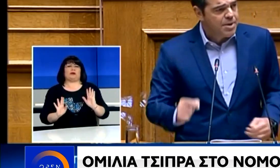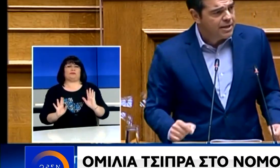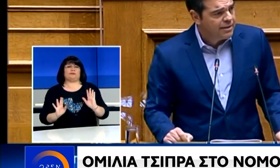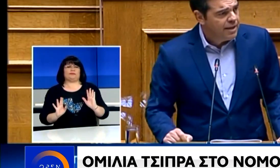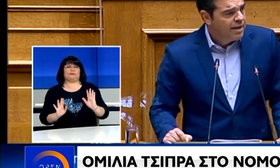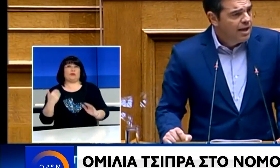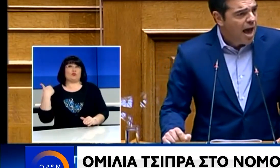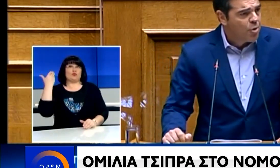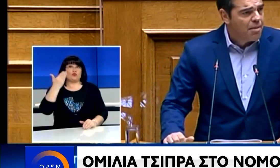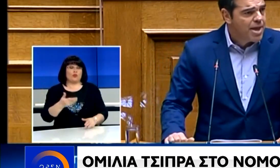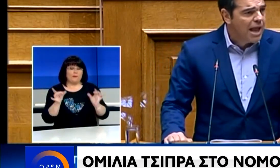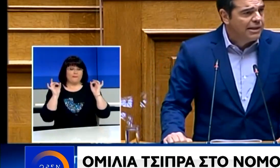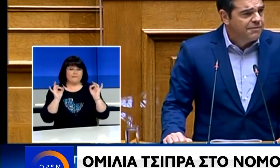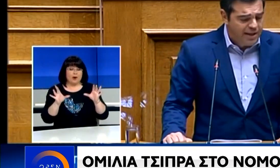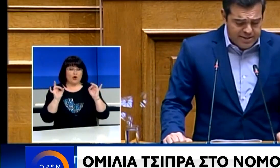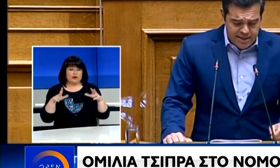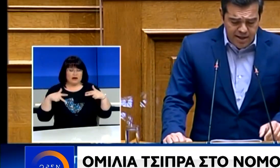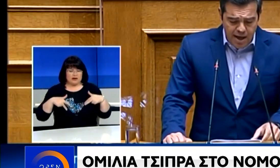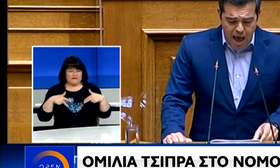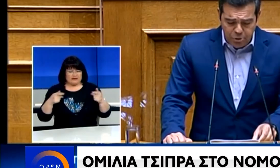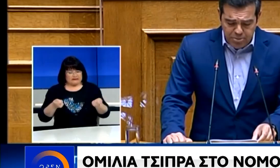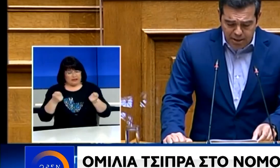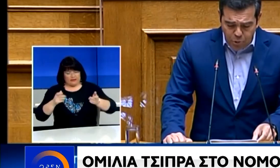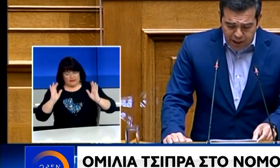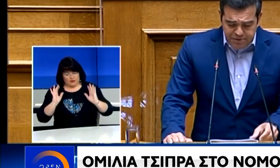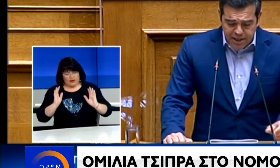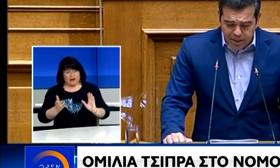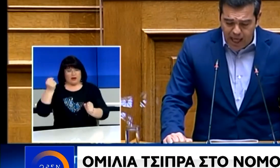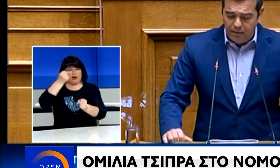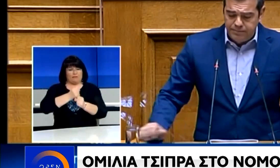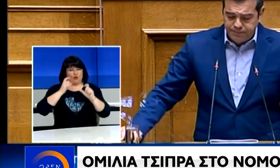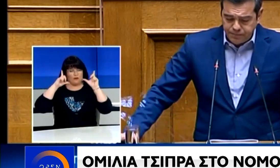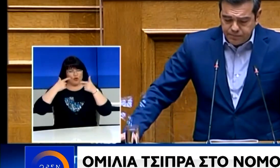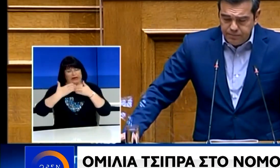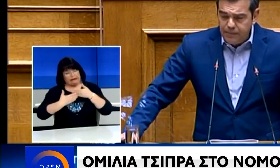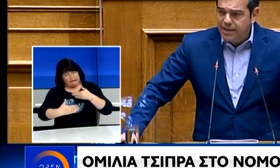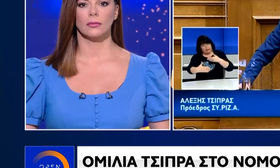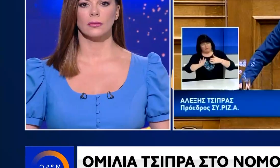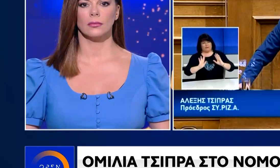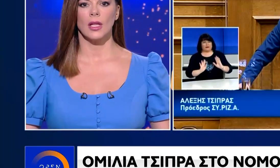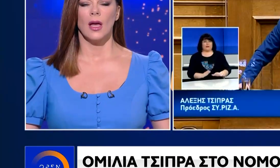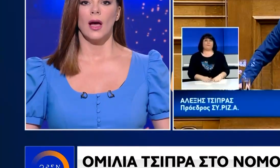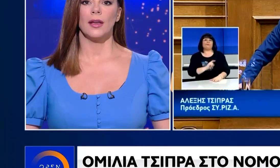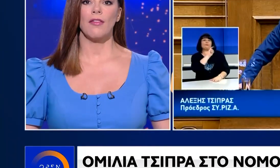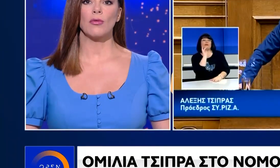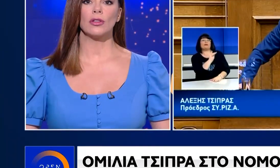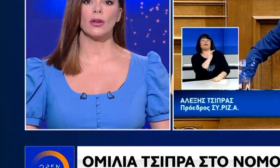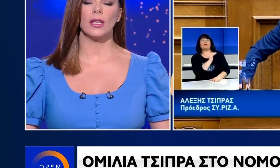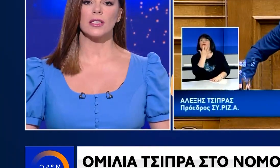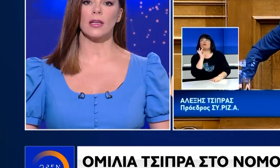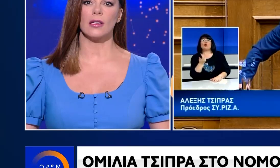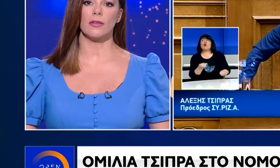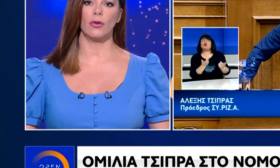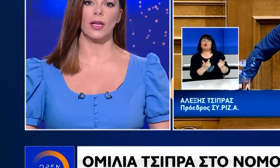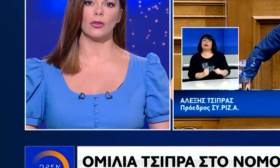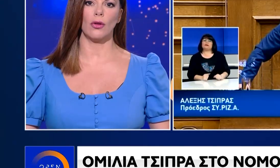δεν έχει επιχειρηθεί από καμία άλλη κυβέρνηση από τη μεταπολίτευση και μετά. Και το ερώτημα είναι γιατί... Ανεβαίνουν οι τόνοι,